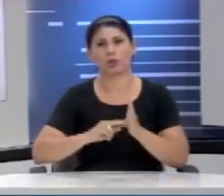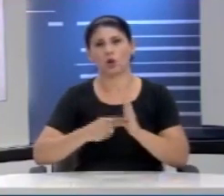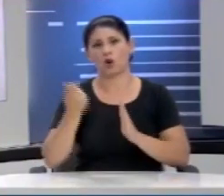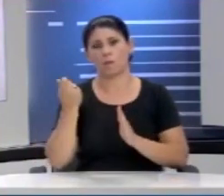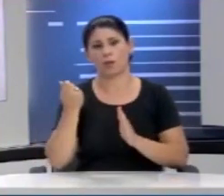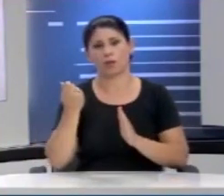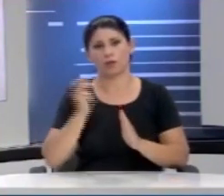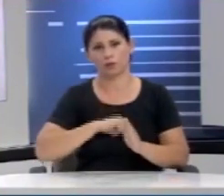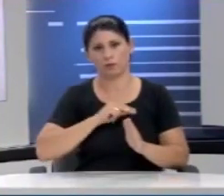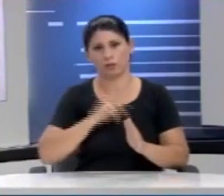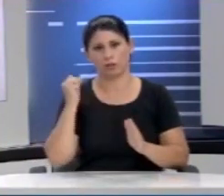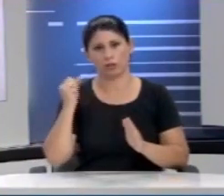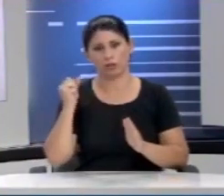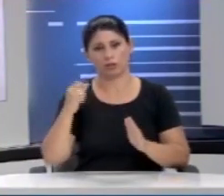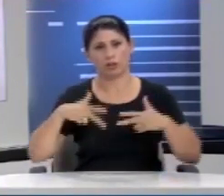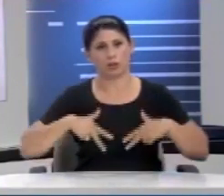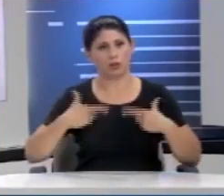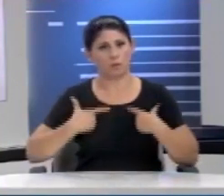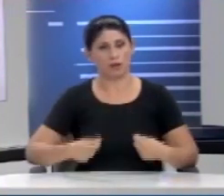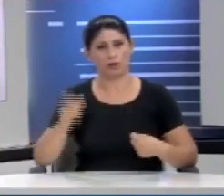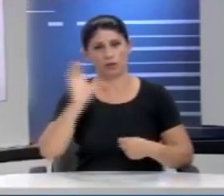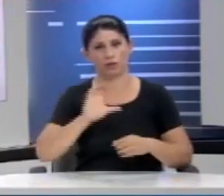οικονομικών συμφερόντων ισχυρών κρατών μελών της